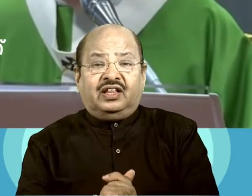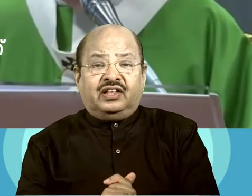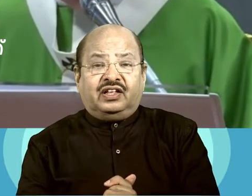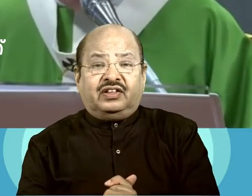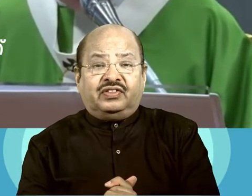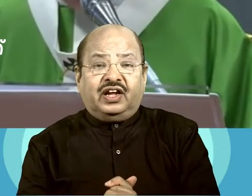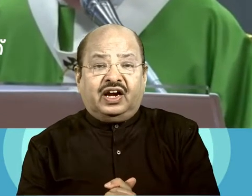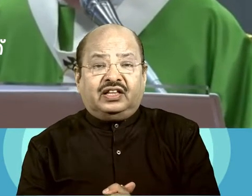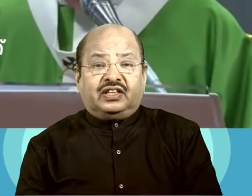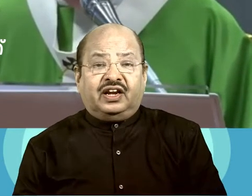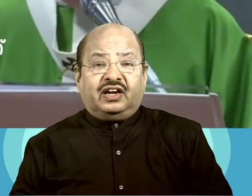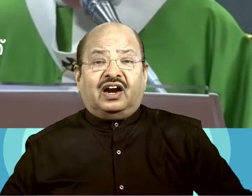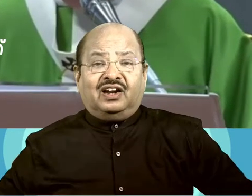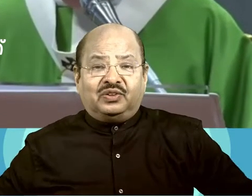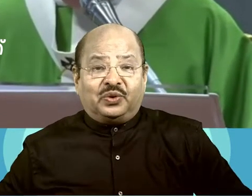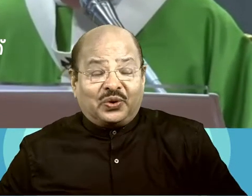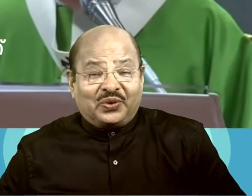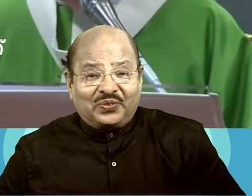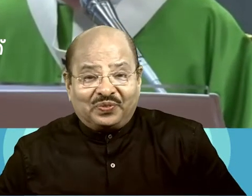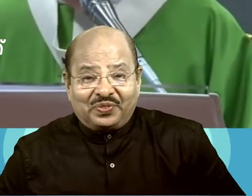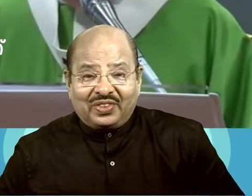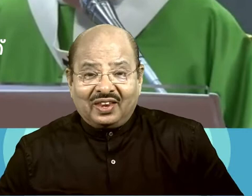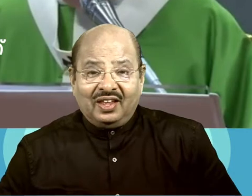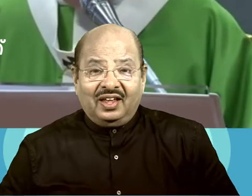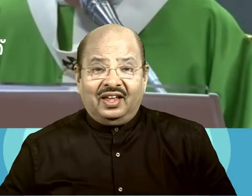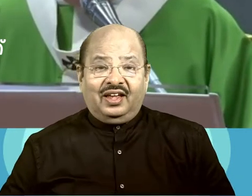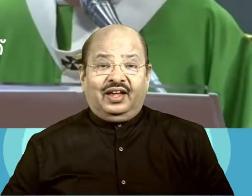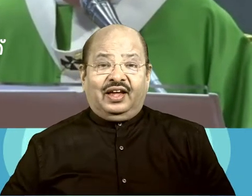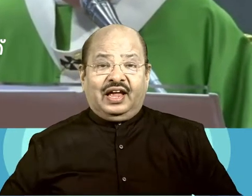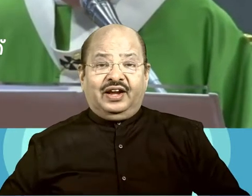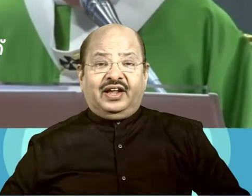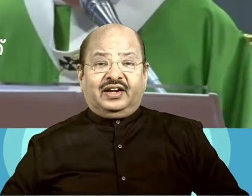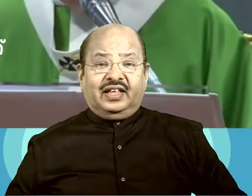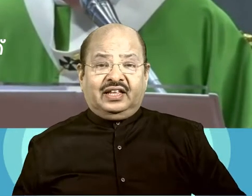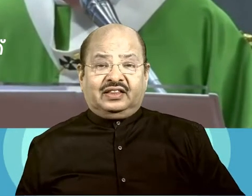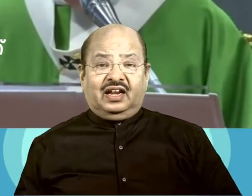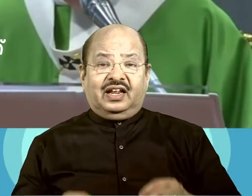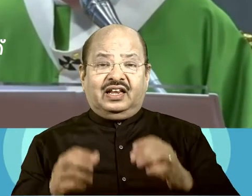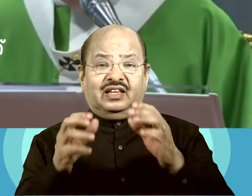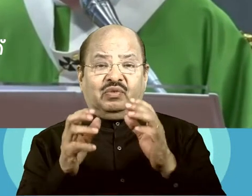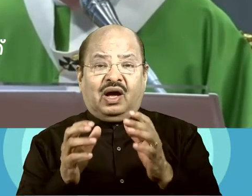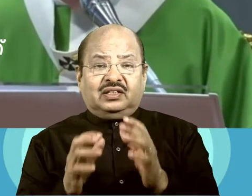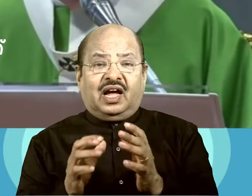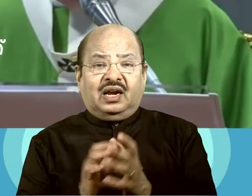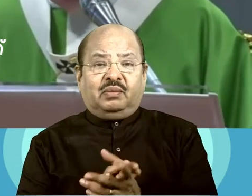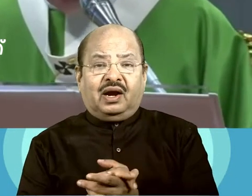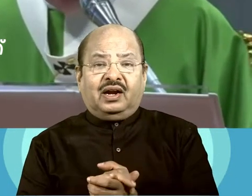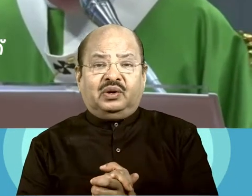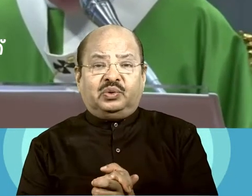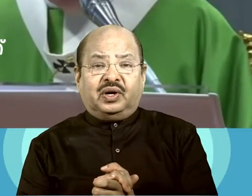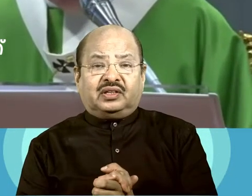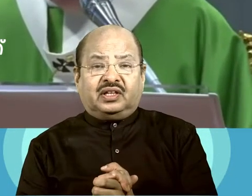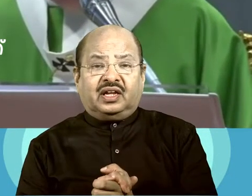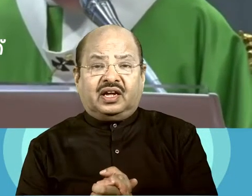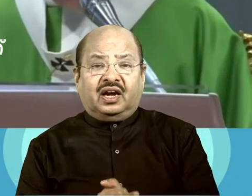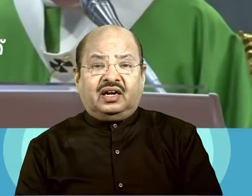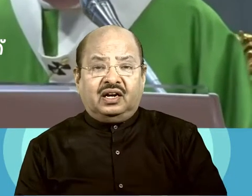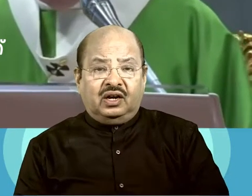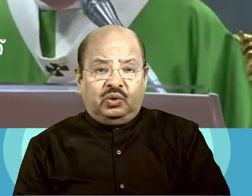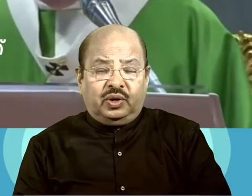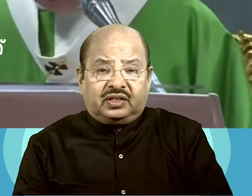നിങ്ങൾ എന്ന് നിങ്ങളെ തന്നെ കാണുന്നുണ്ടോ? എൻ്റെ ഹൃദയത്തിൽ എന്ത് വാഗ്ദാനമാണ്